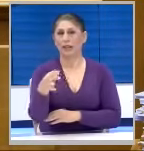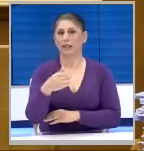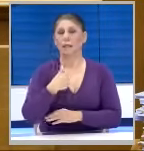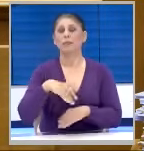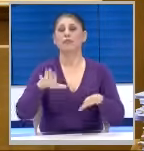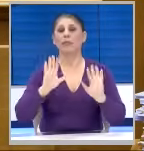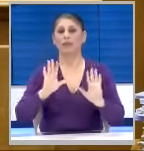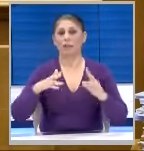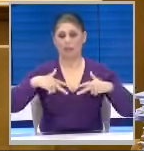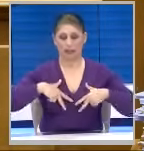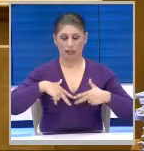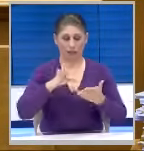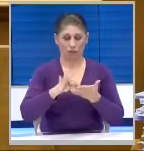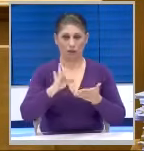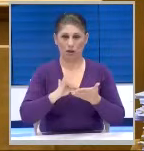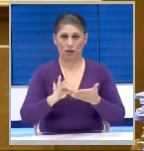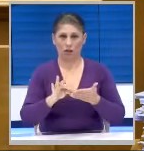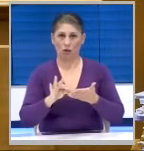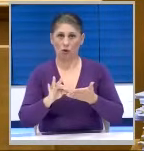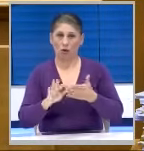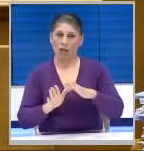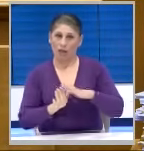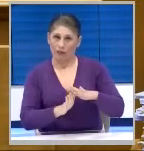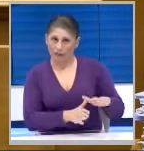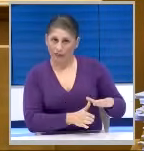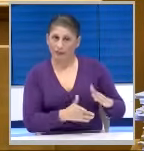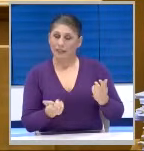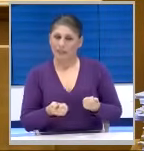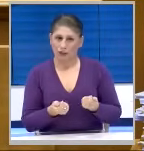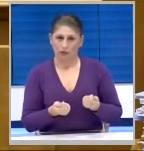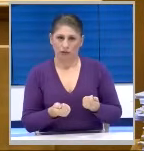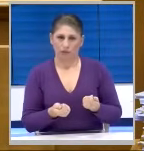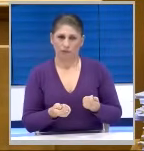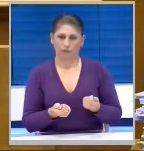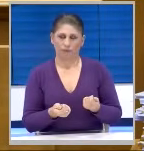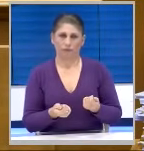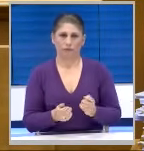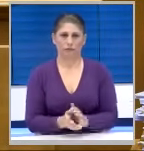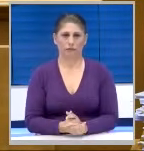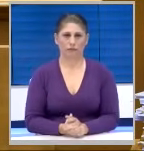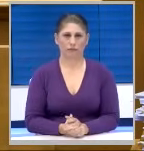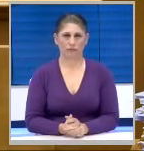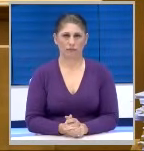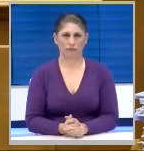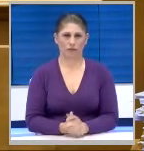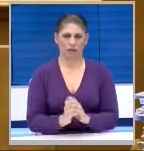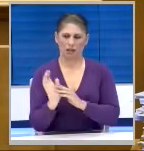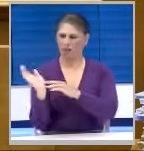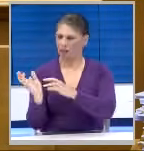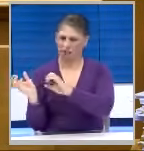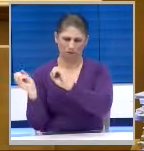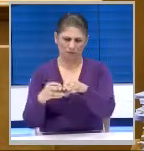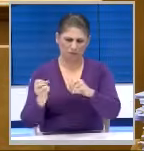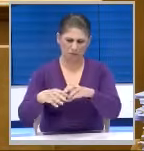του μπλάνκο αφήνατε να γίνονται κινήσεις και μπαζώματα στον τόπο του